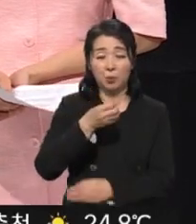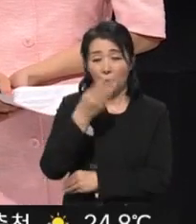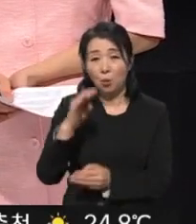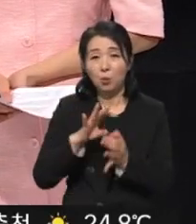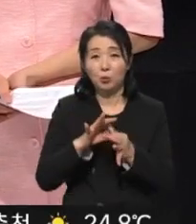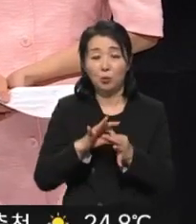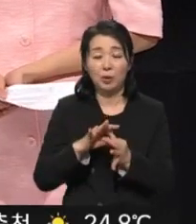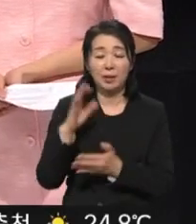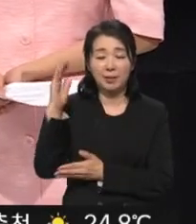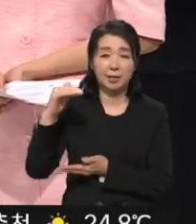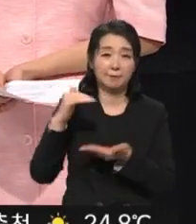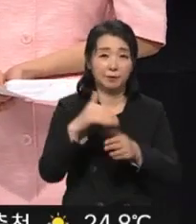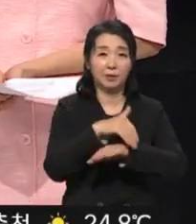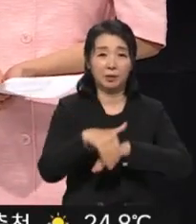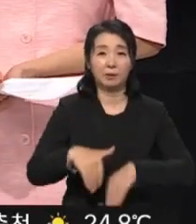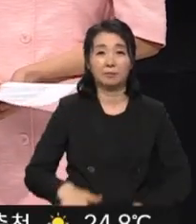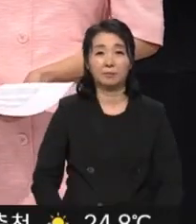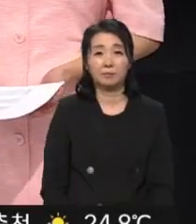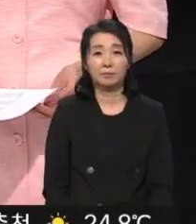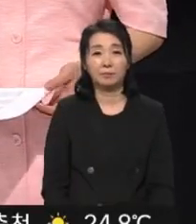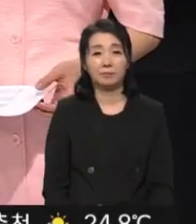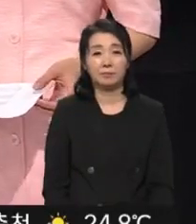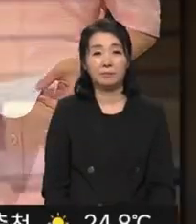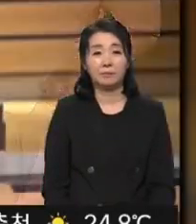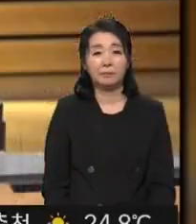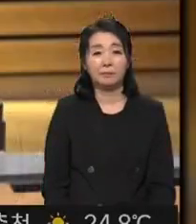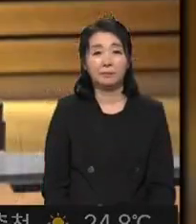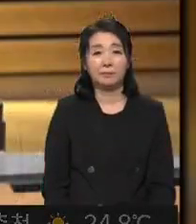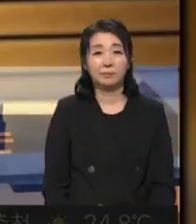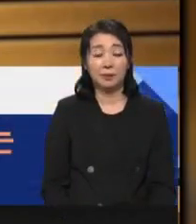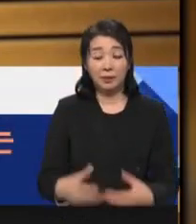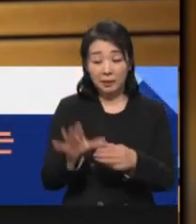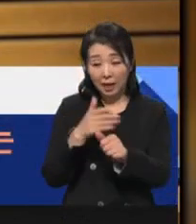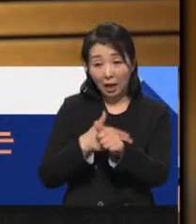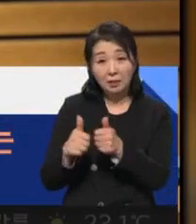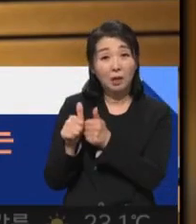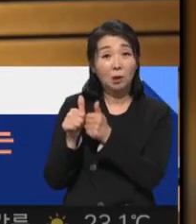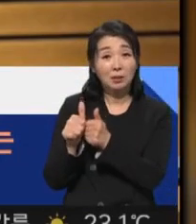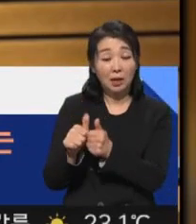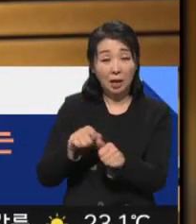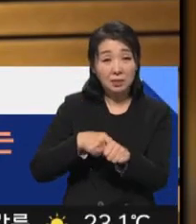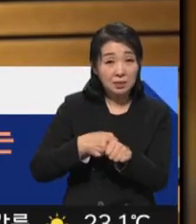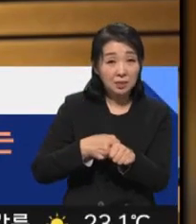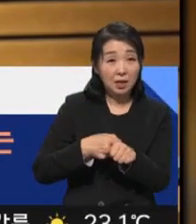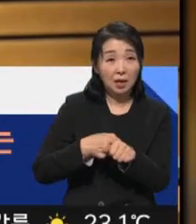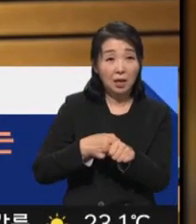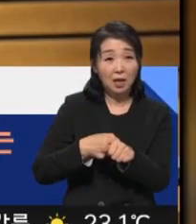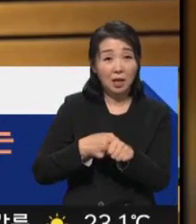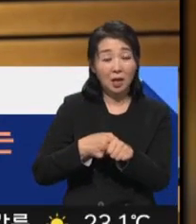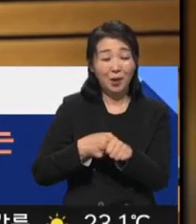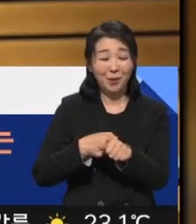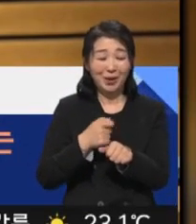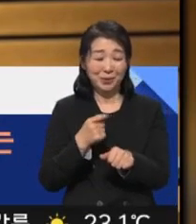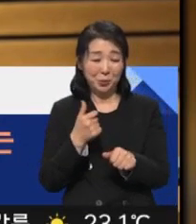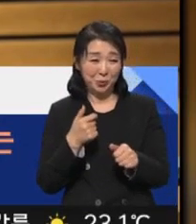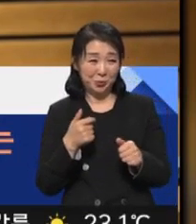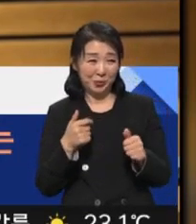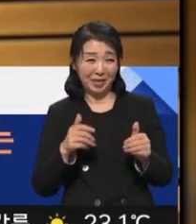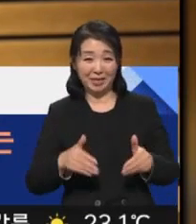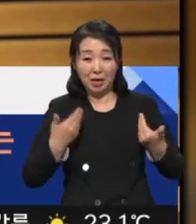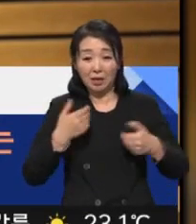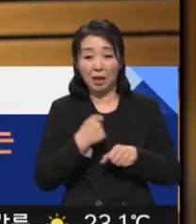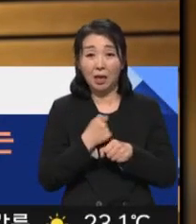통해서 여러 이야기를 전할 걸로 보입니다. 당의 상황에 따라서 어떤 징계가 경감이 된다든지 이런